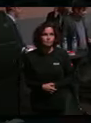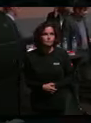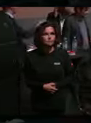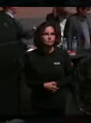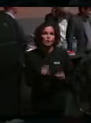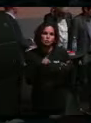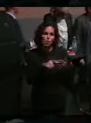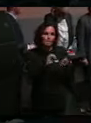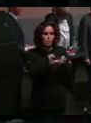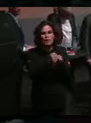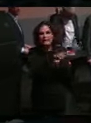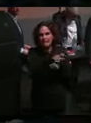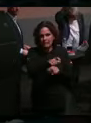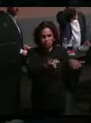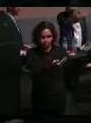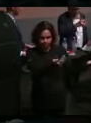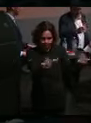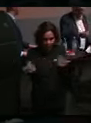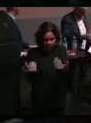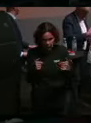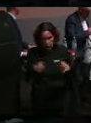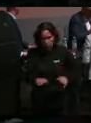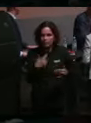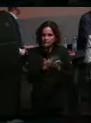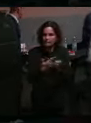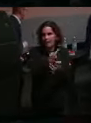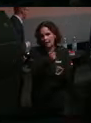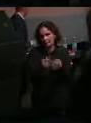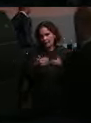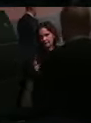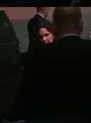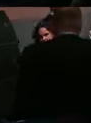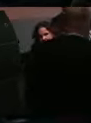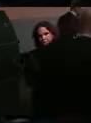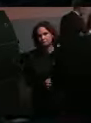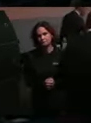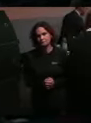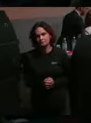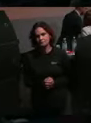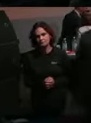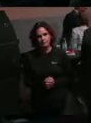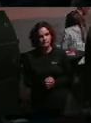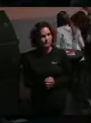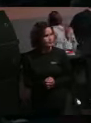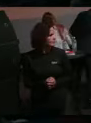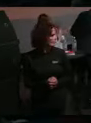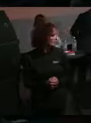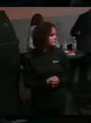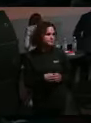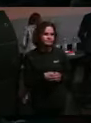så kan politikerne bare innfinne seg, og så skal vi presentere dere etter hvert. Eller, la oss snu bordene så dere ser hvor dere skal stå.